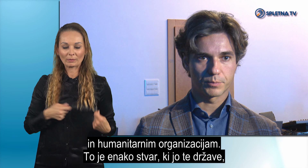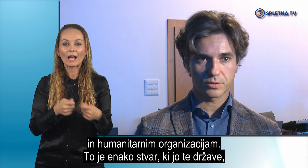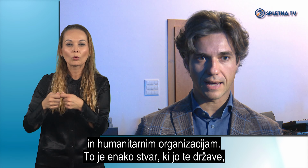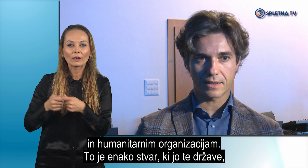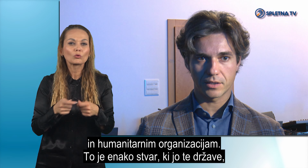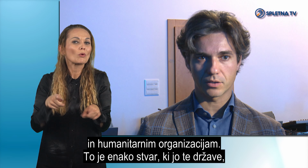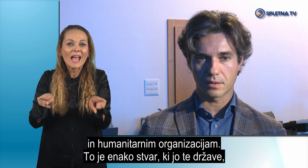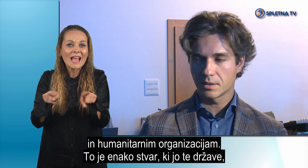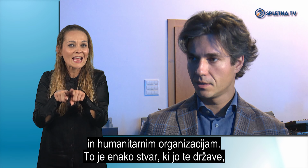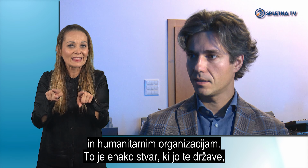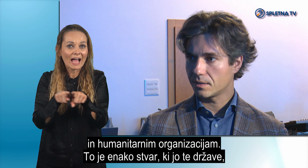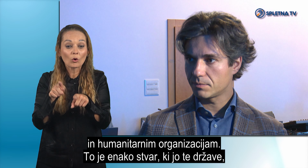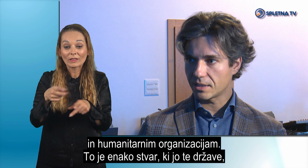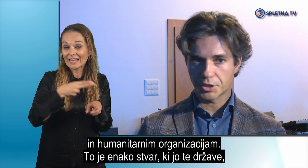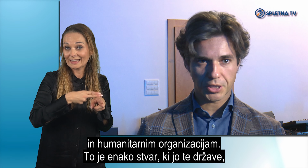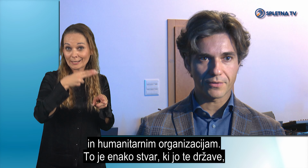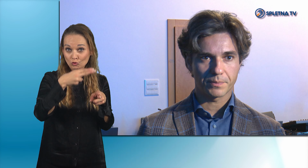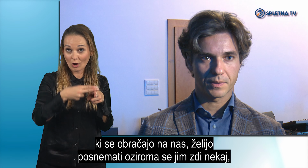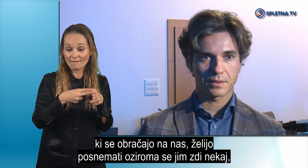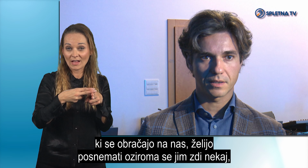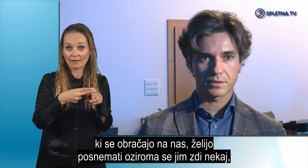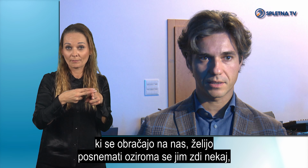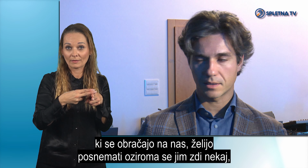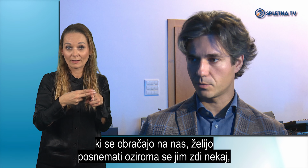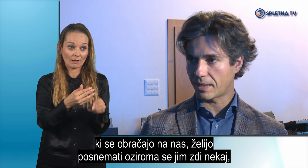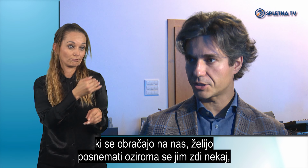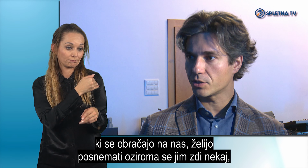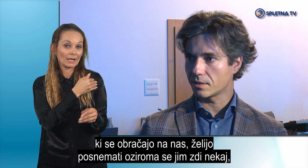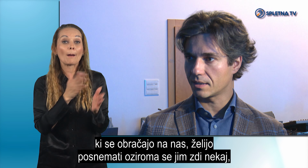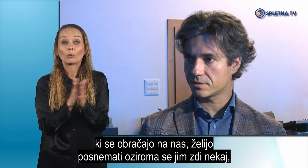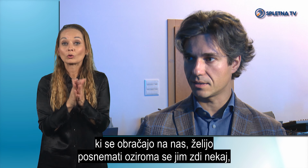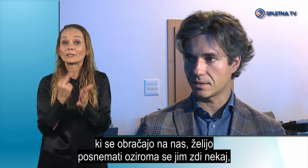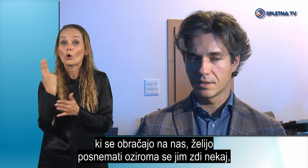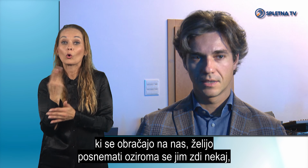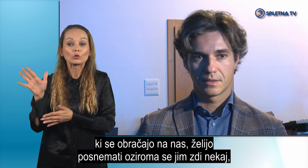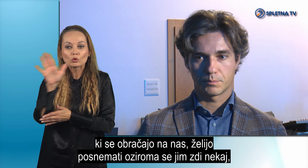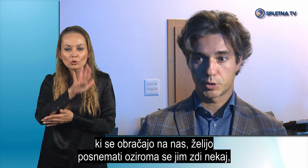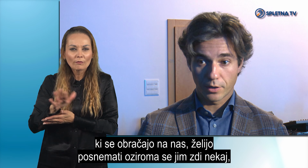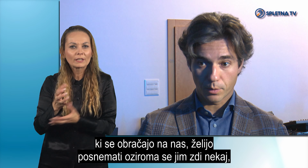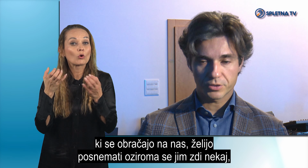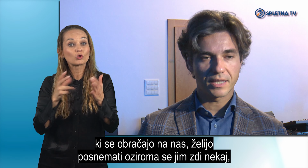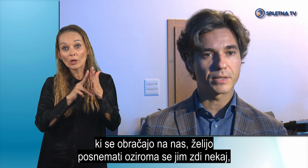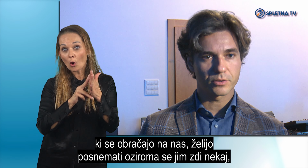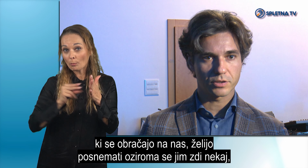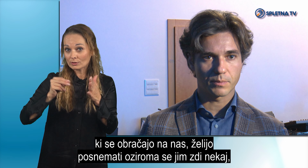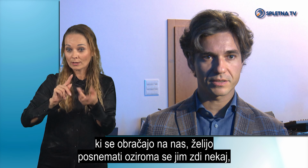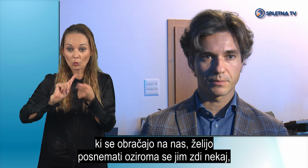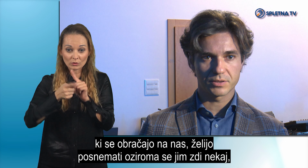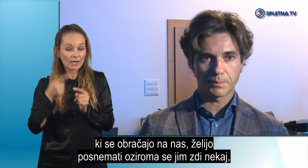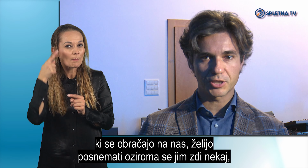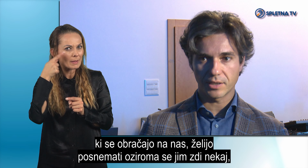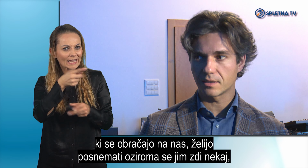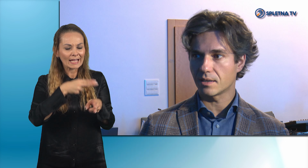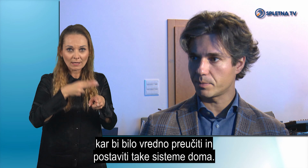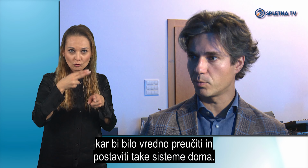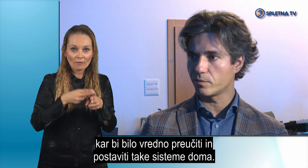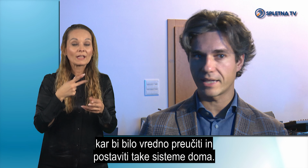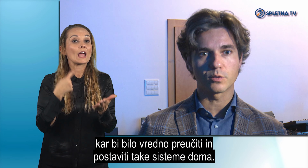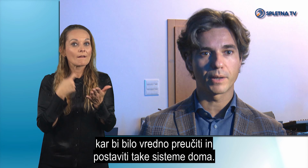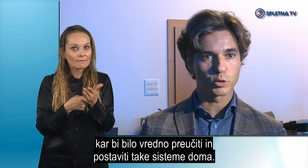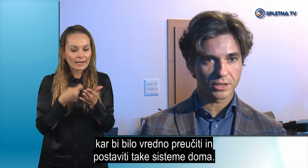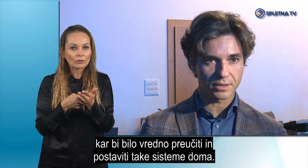enako stvar, ki jo te države, ki se obračajo na nas, želijo posnemati oziroma se jim zdi pač nekaj, kar